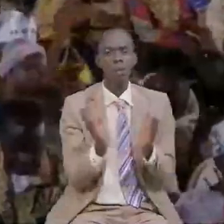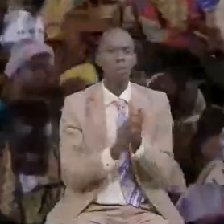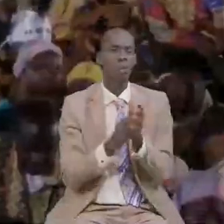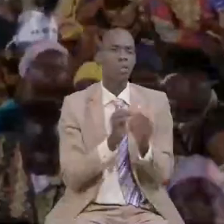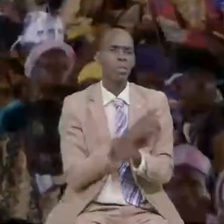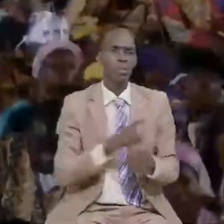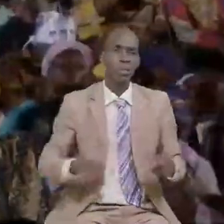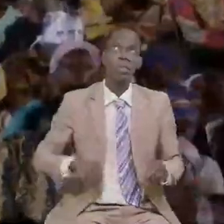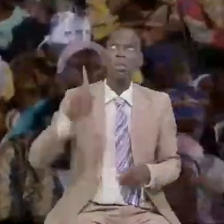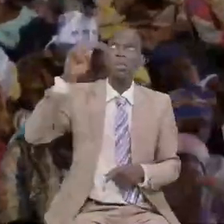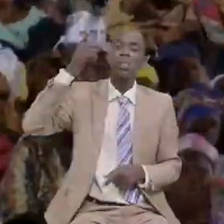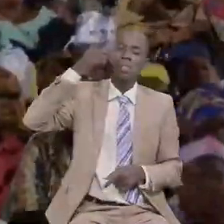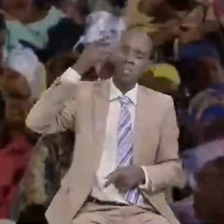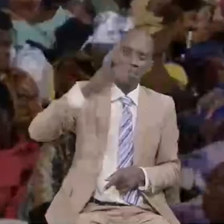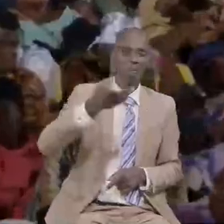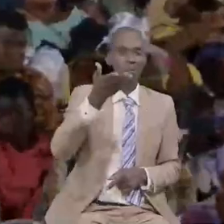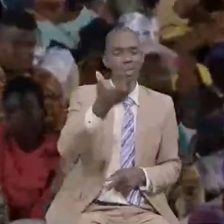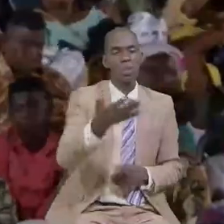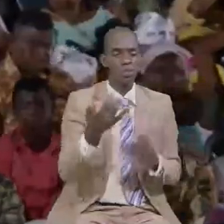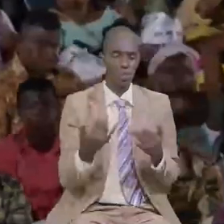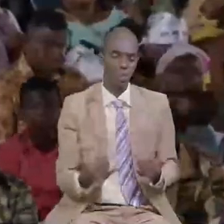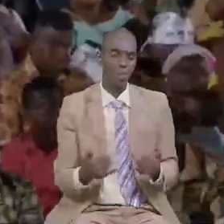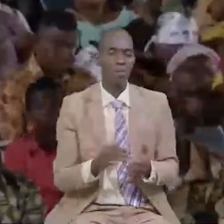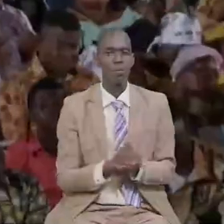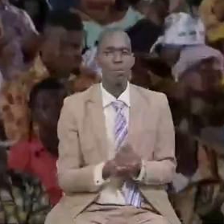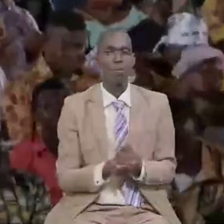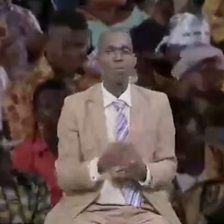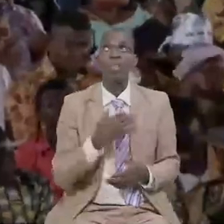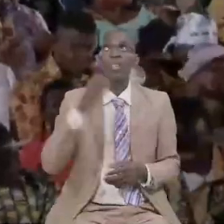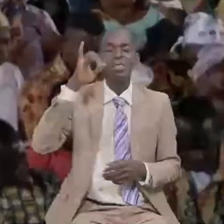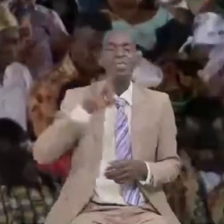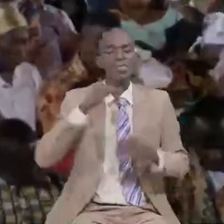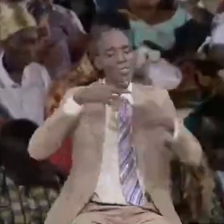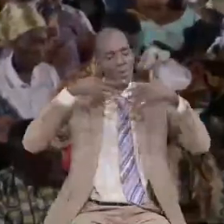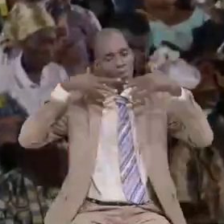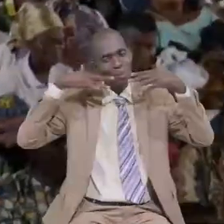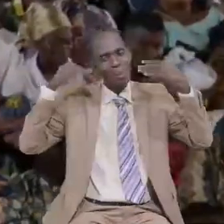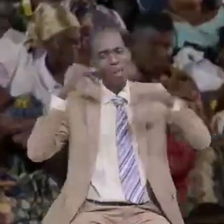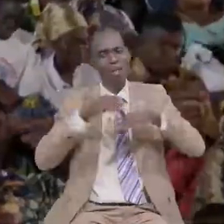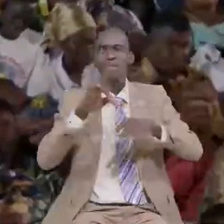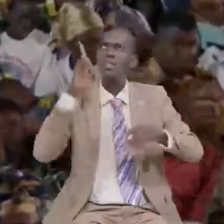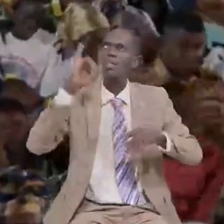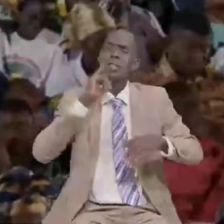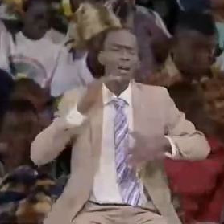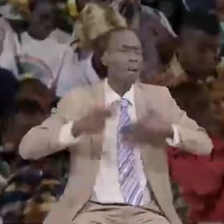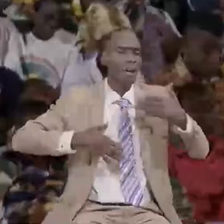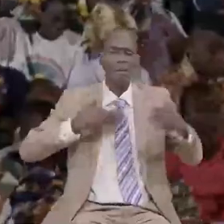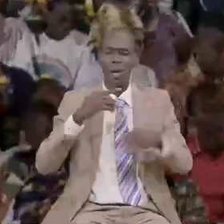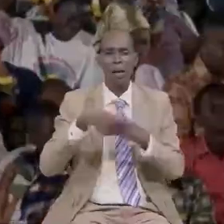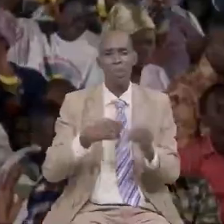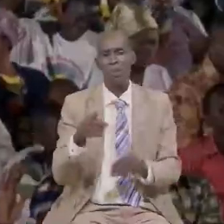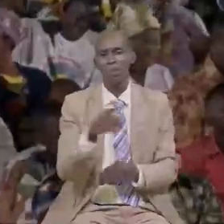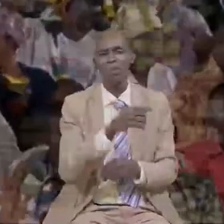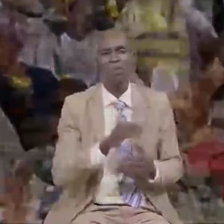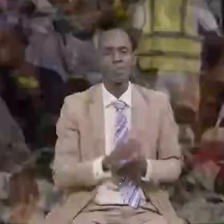Gloire à Dieu, il te voit déjà là-bas. Et il sourit, il est content de